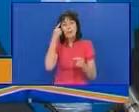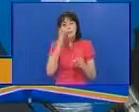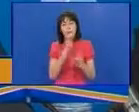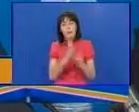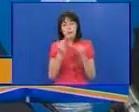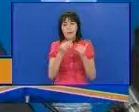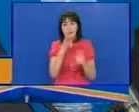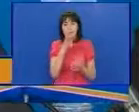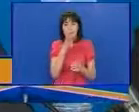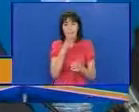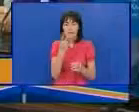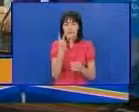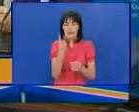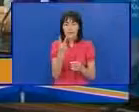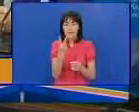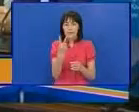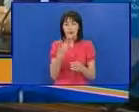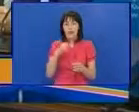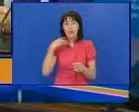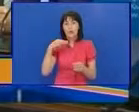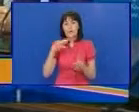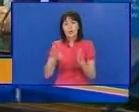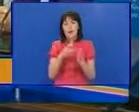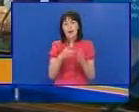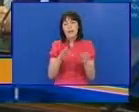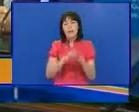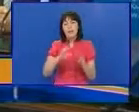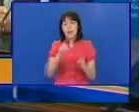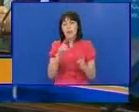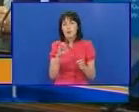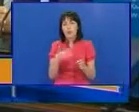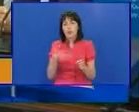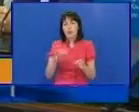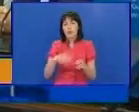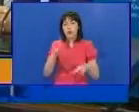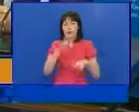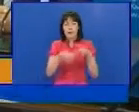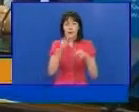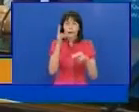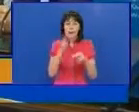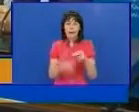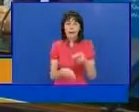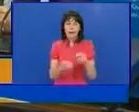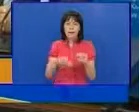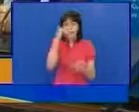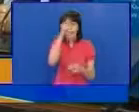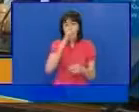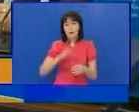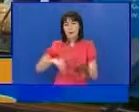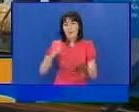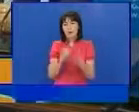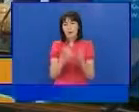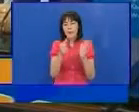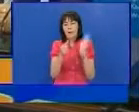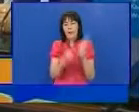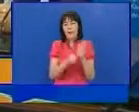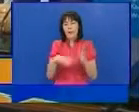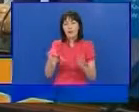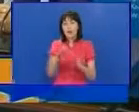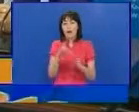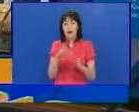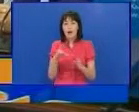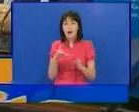таңда екі Түркістан қаласы мен Созақ ауданында толық құрылысы аяқталды. Жылдың соңына шейін тағы да 6 ауданда құрылысы